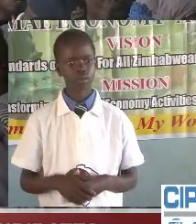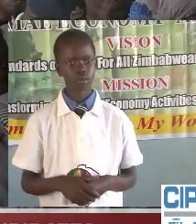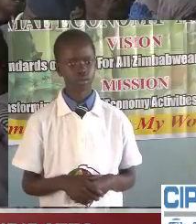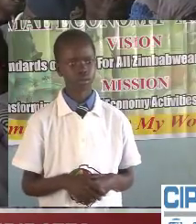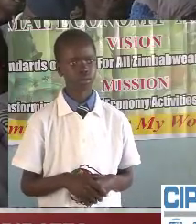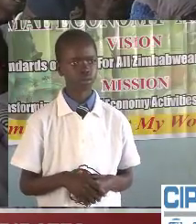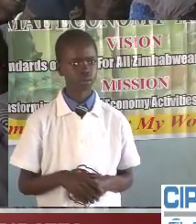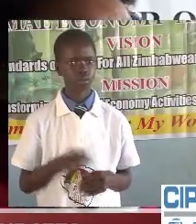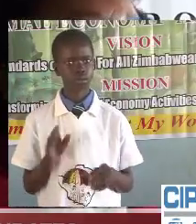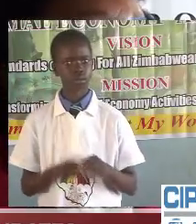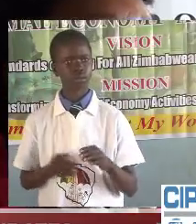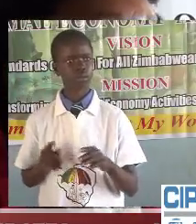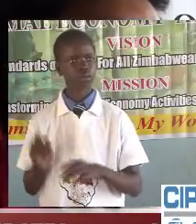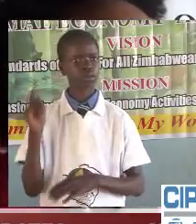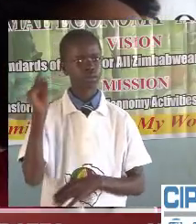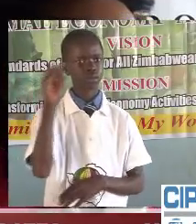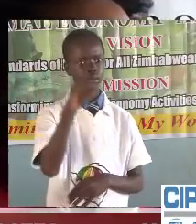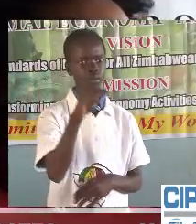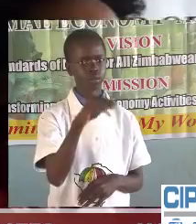Iva